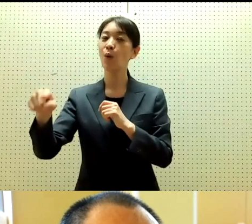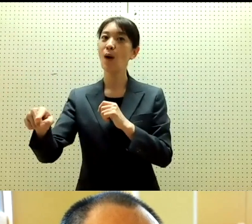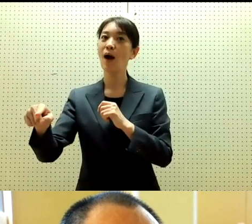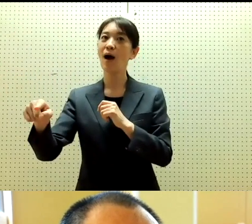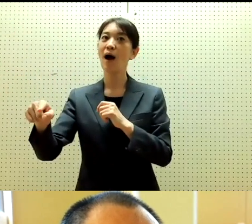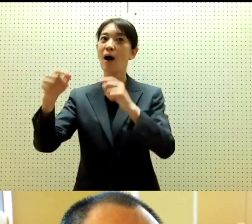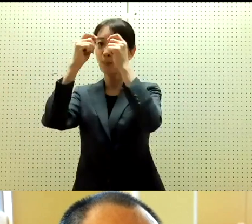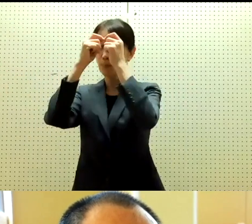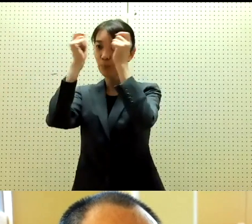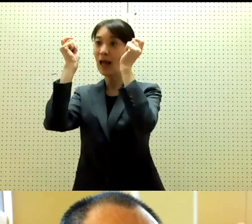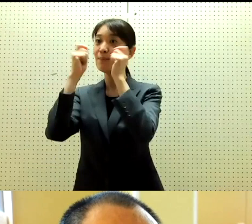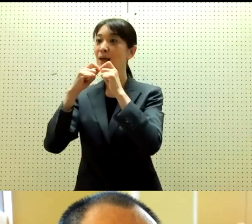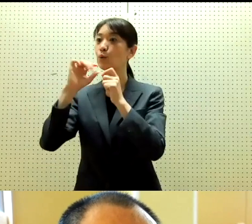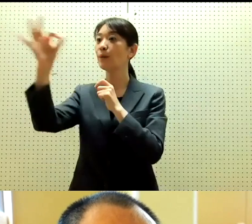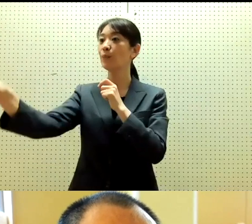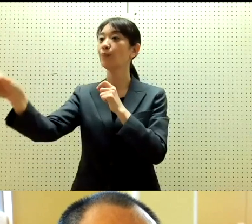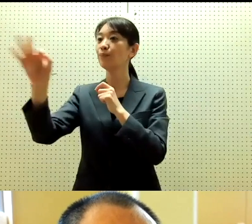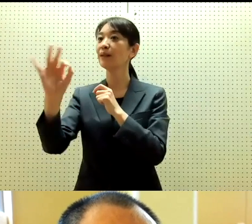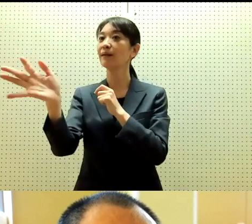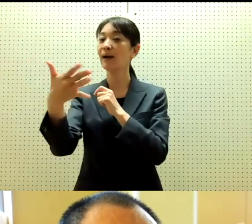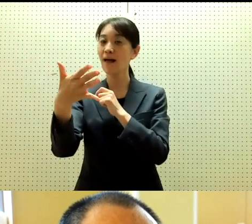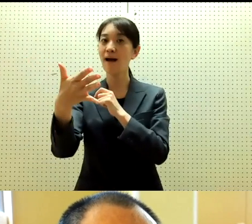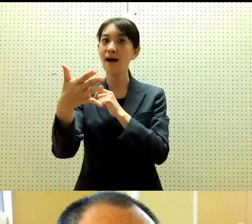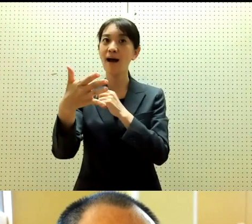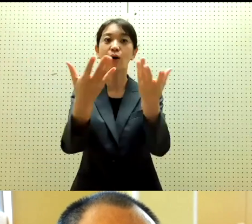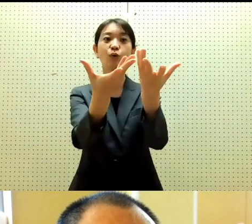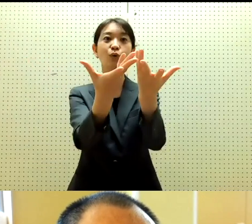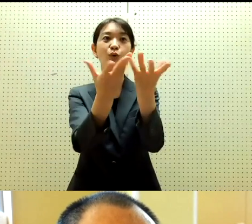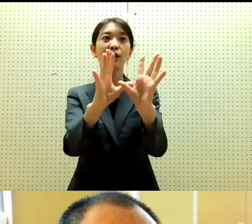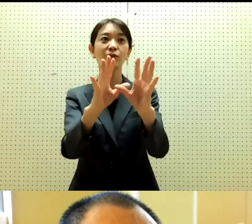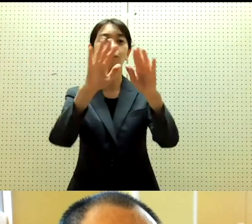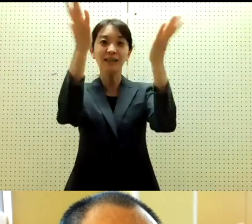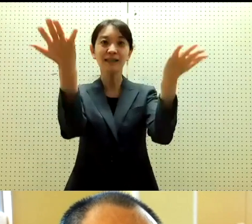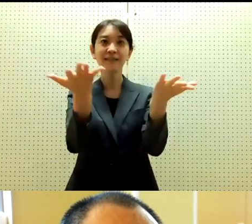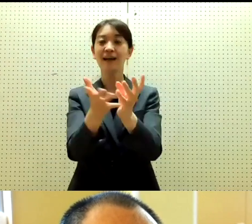提出箱を使ってクラス全員でシェアするっていうようなところにうまくこうつない